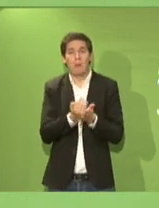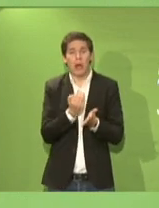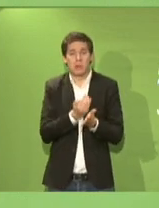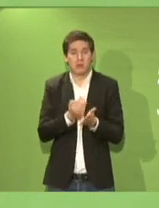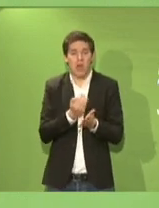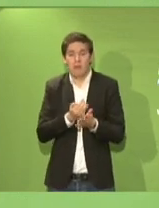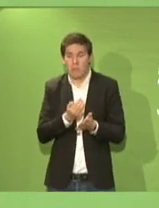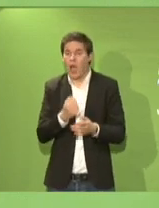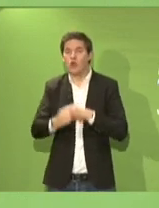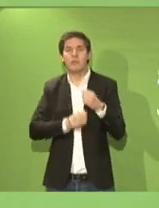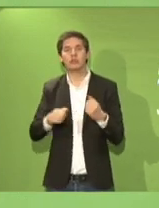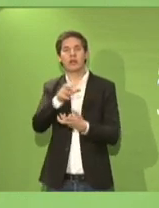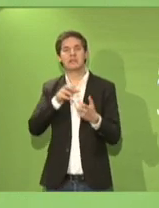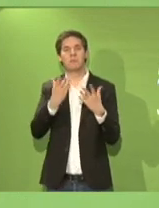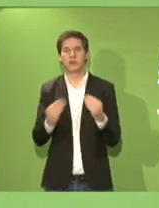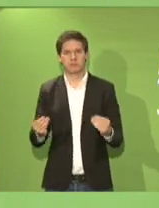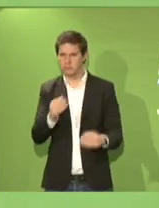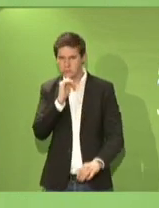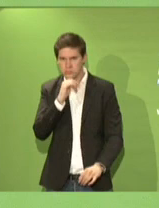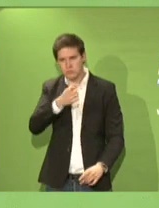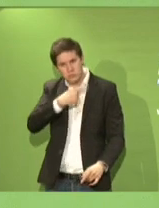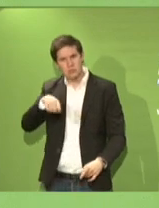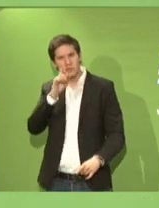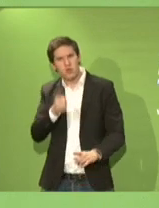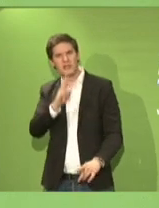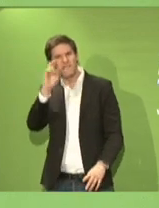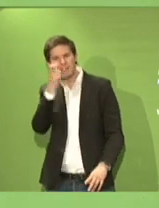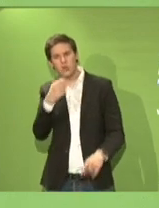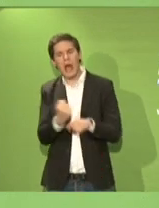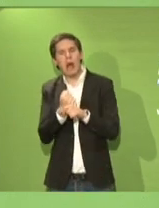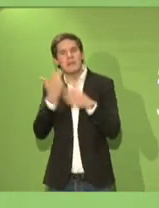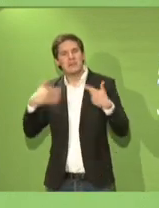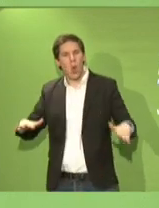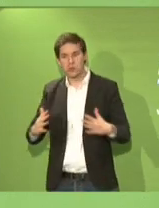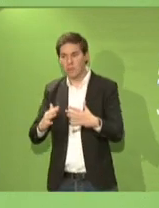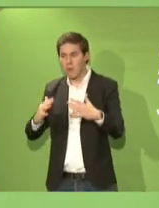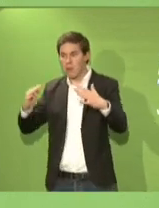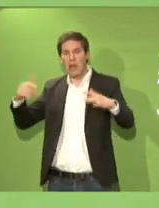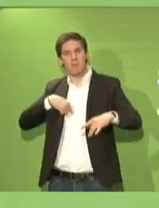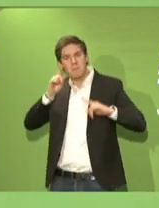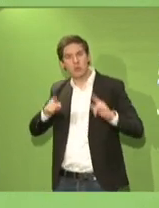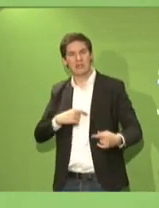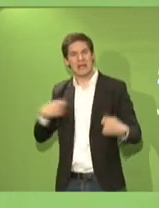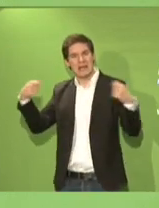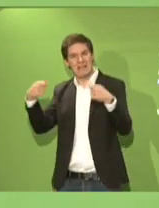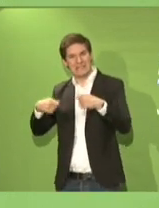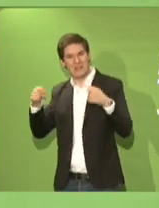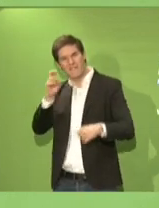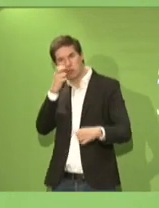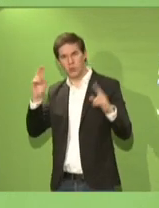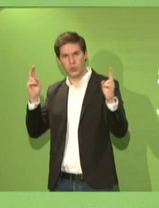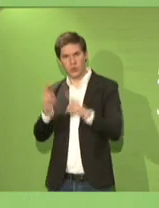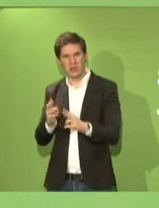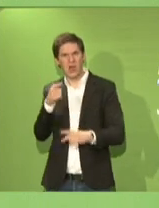nicht. Deswegen müssen gegen die wachsende Arbeitslosigkeit auch endlich Investitionsprogramme vorangebracht werden. Der Green New Deal war eine